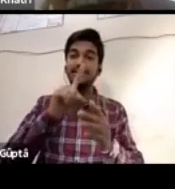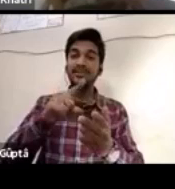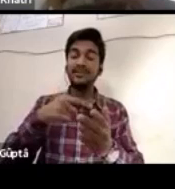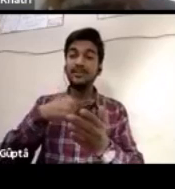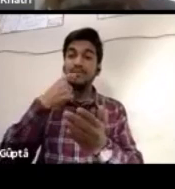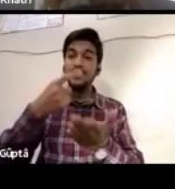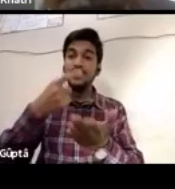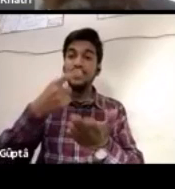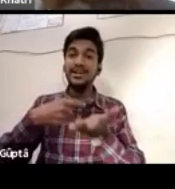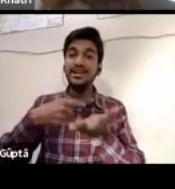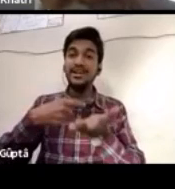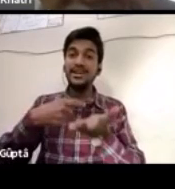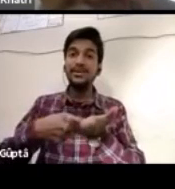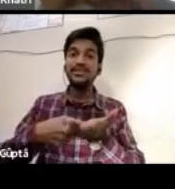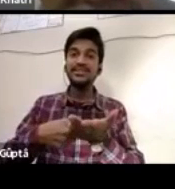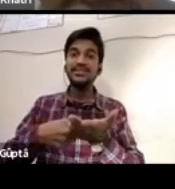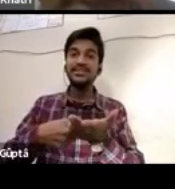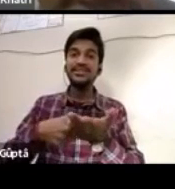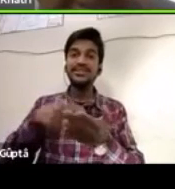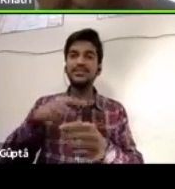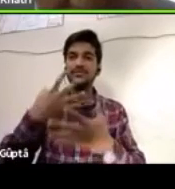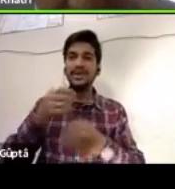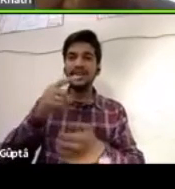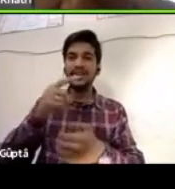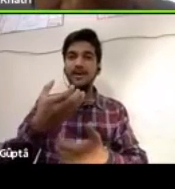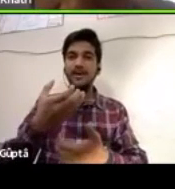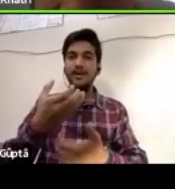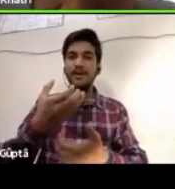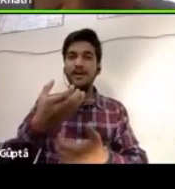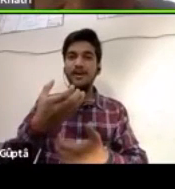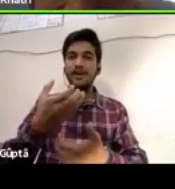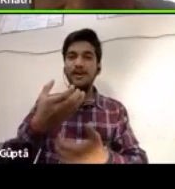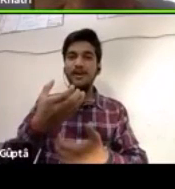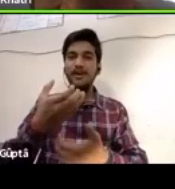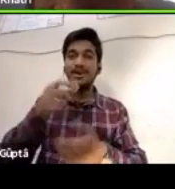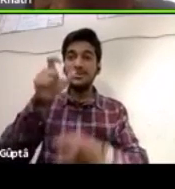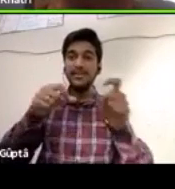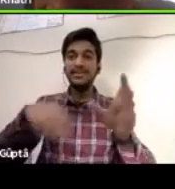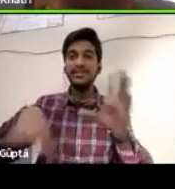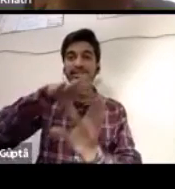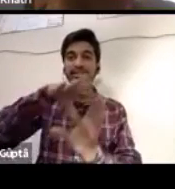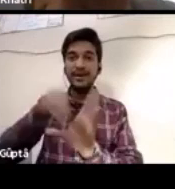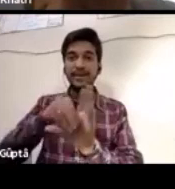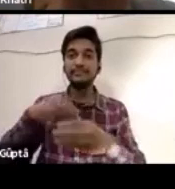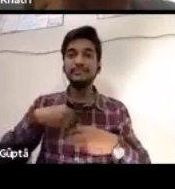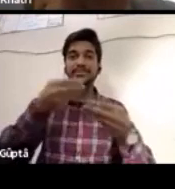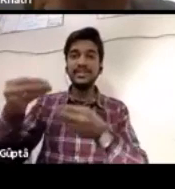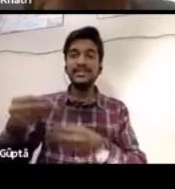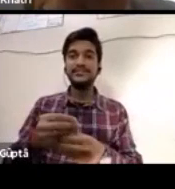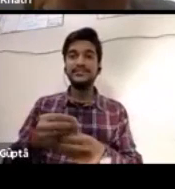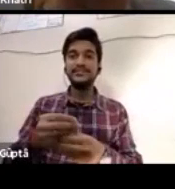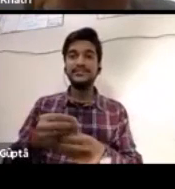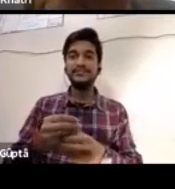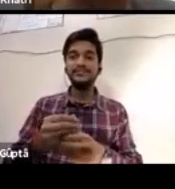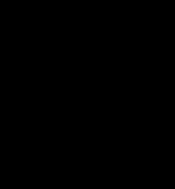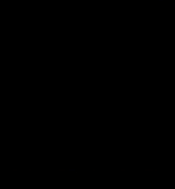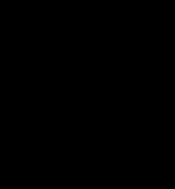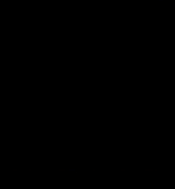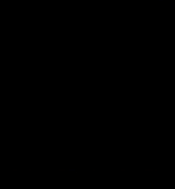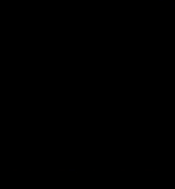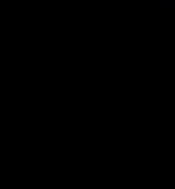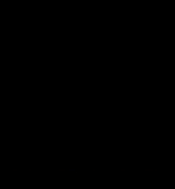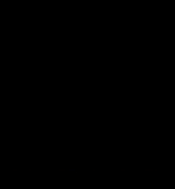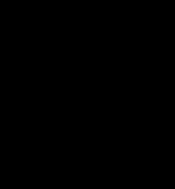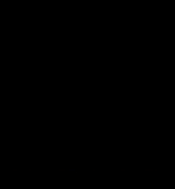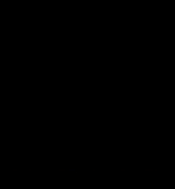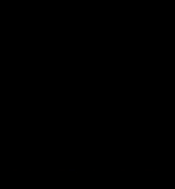एप्रिसिएशन ट्रॉफीज टू ऑल आवर पैनलिस्ट। सॉरी सर, आई वुड रिक्वेस्ट यू टू प्लीज प्रेजेंट वर्चुअल मेंटोर